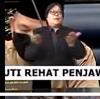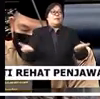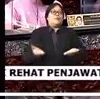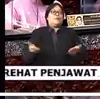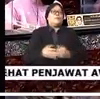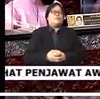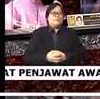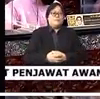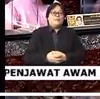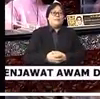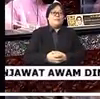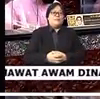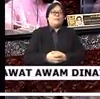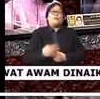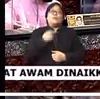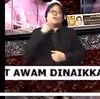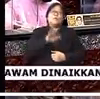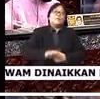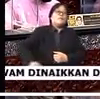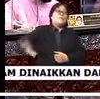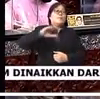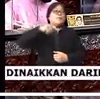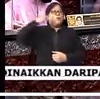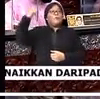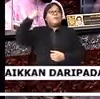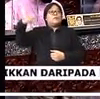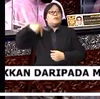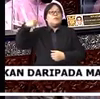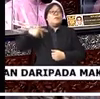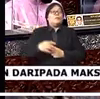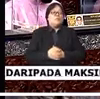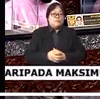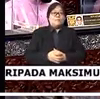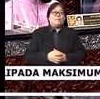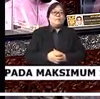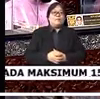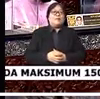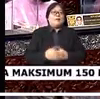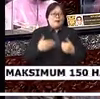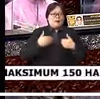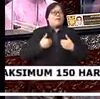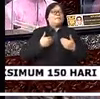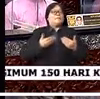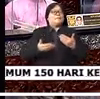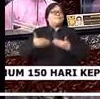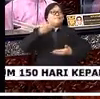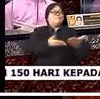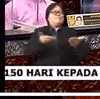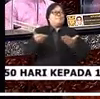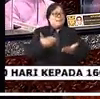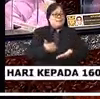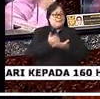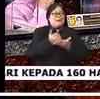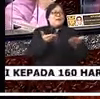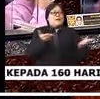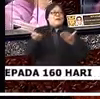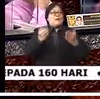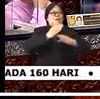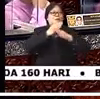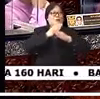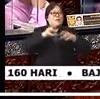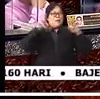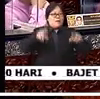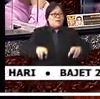dalam Dewan Yang Mulia ini, saya mohon ahli-ahli yang berhormat, semua dukunglah belanjawan ini.